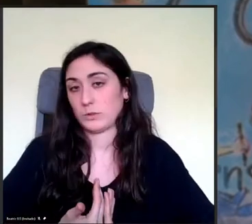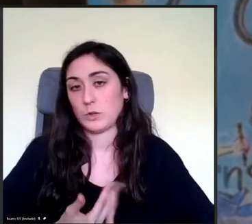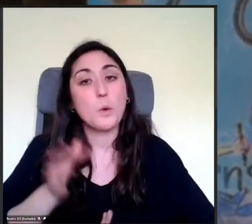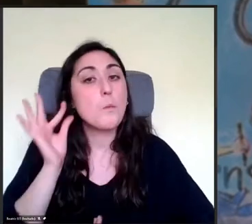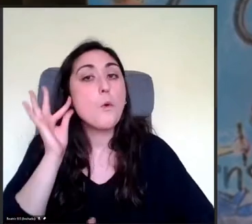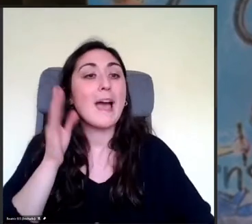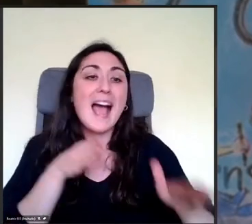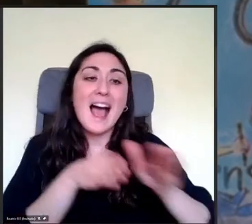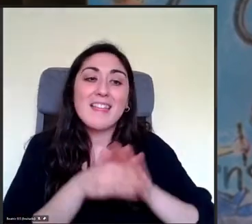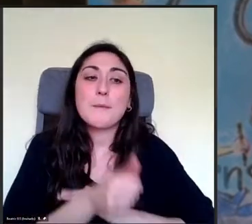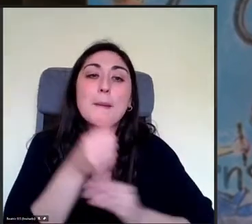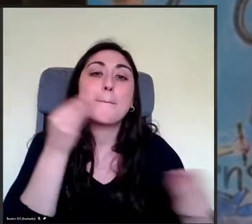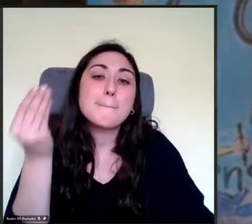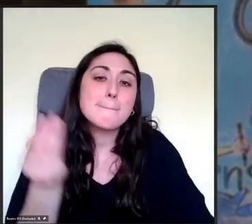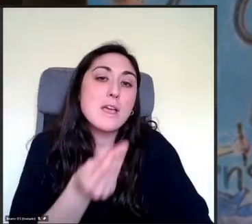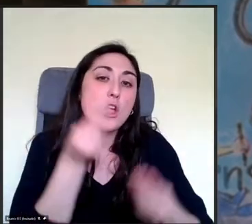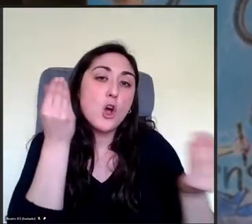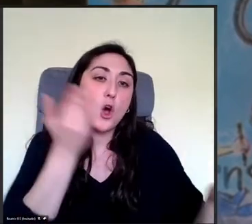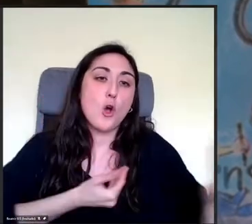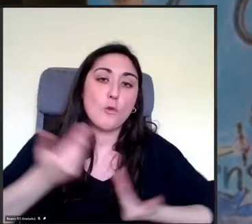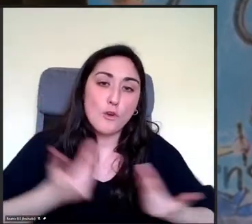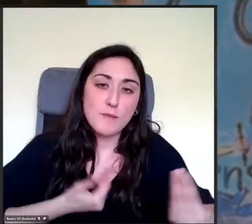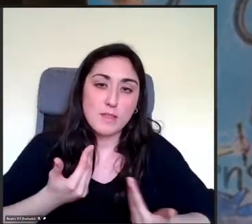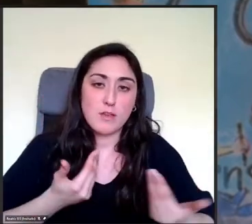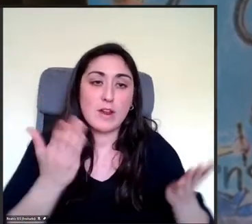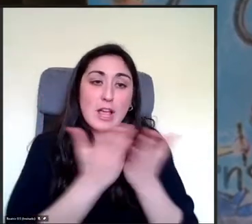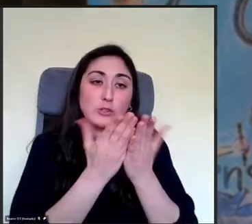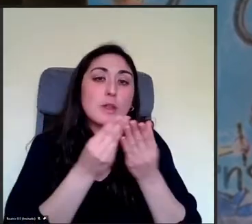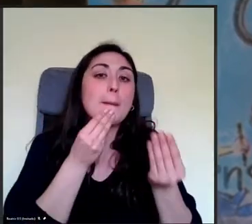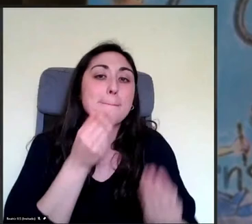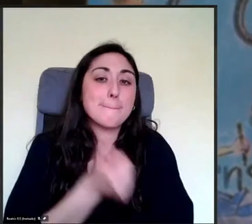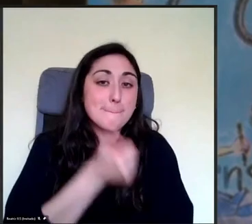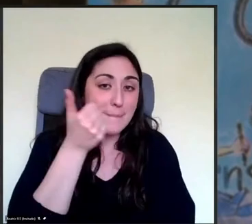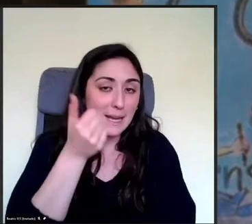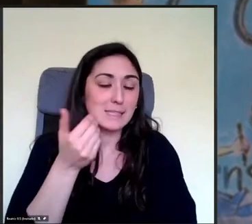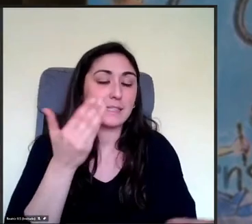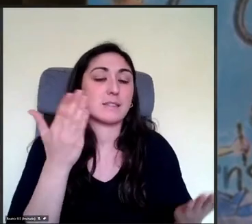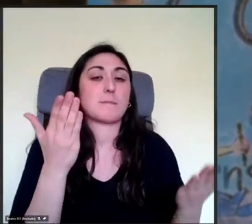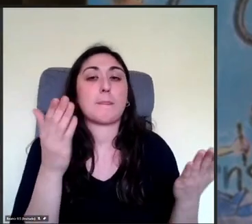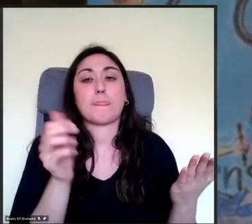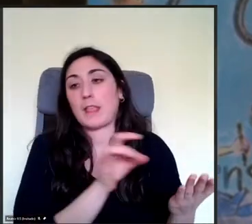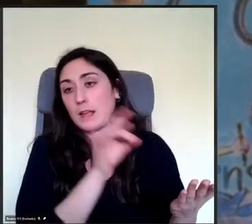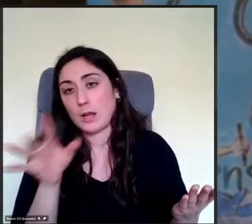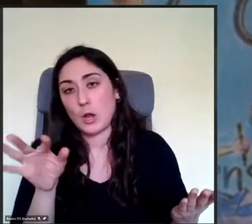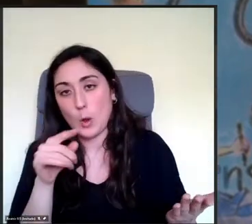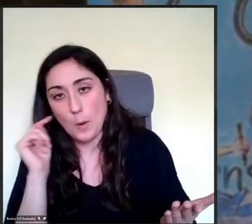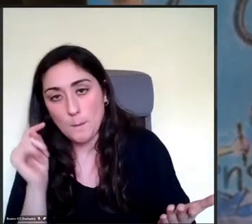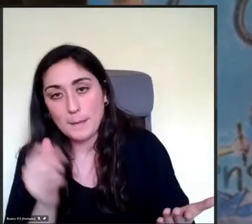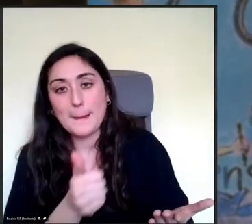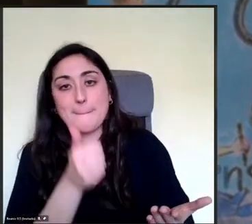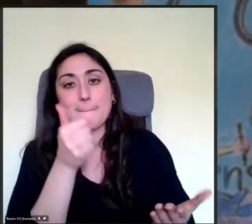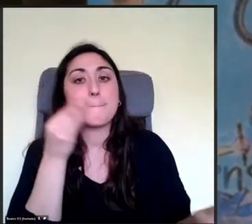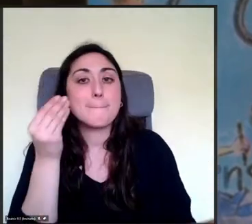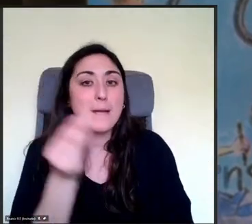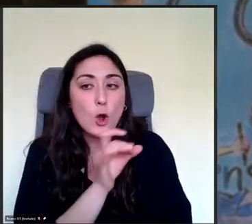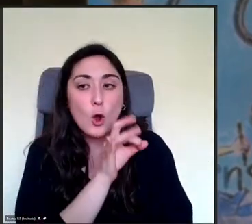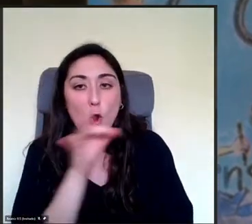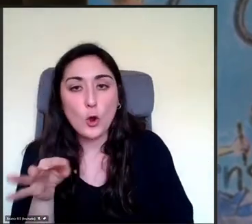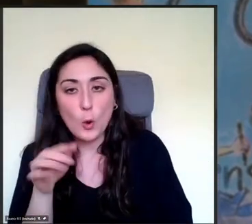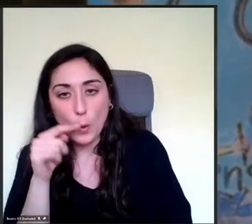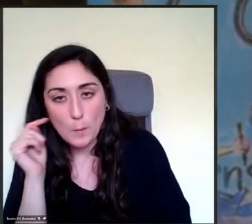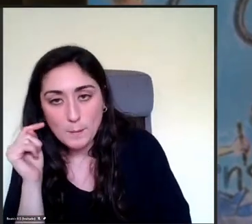estudien més, estudien millor, accedeixen més a programes de doctorat, però després no